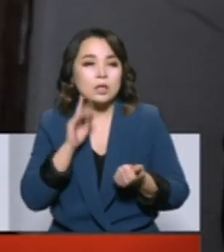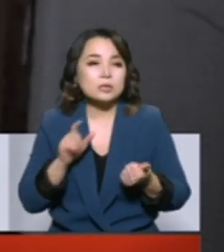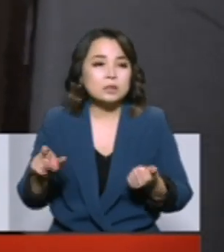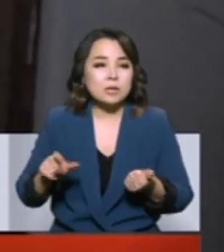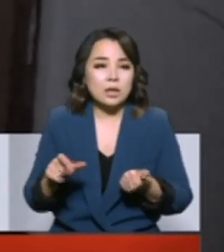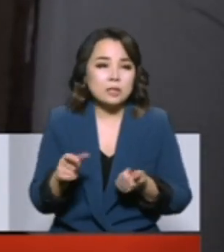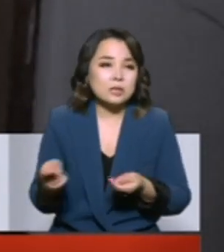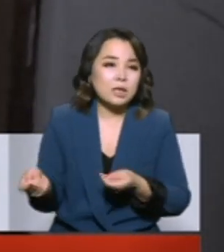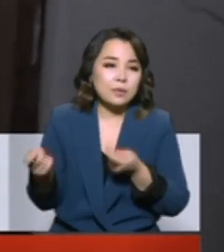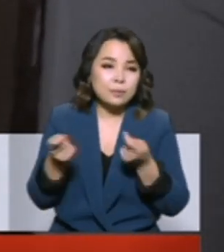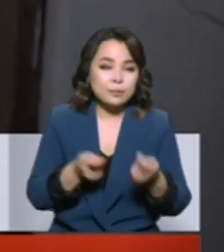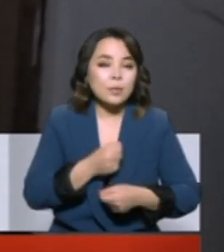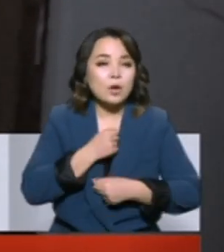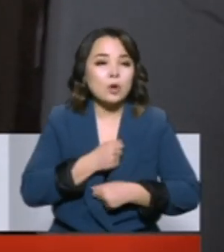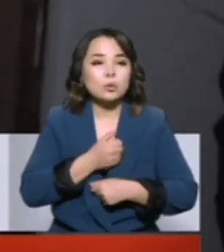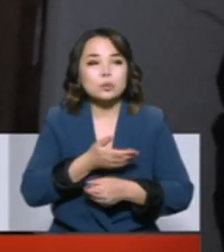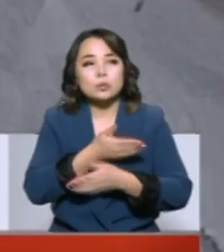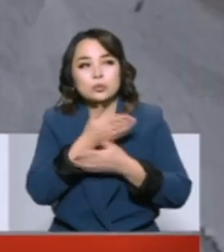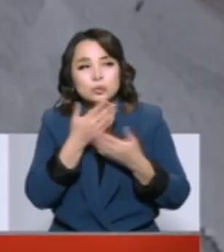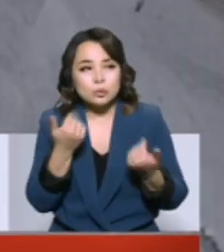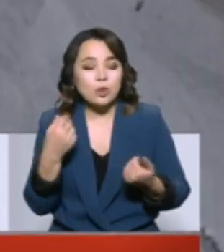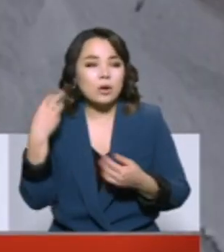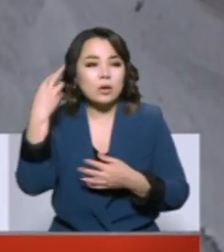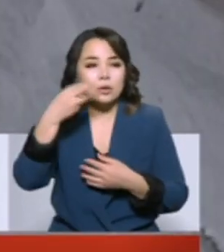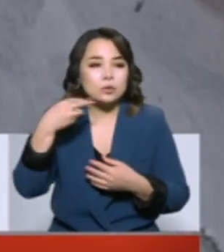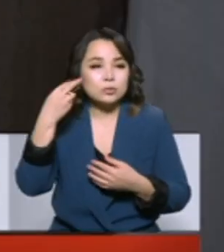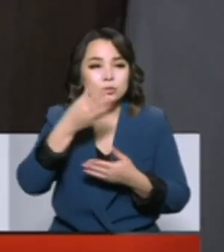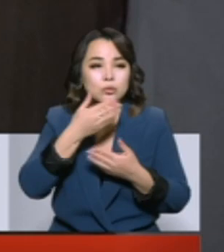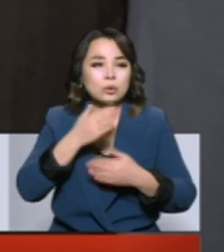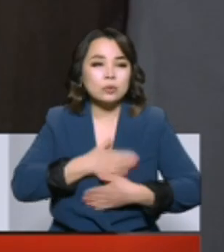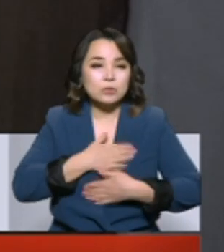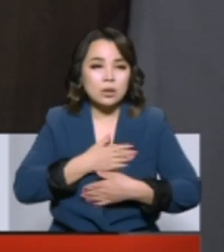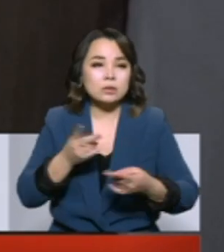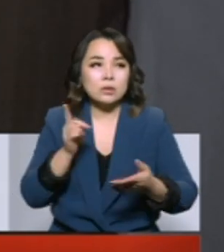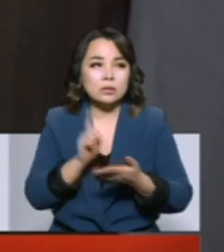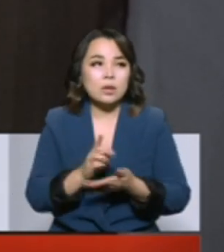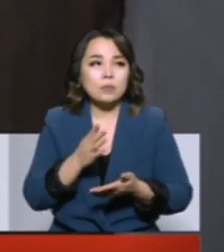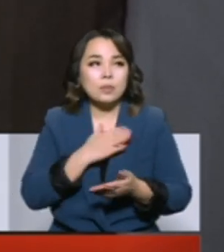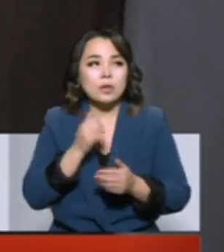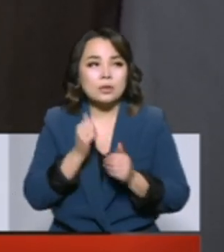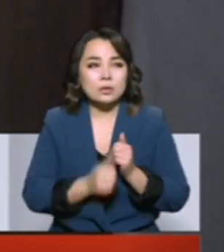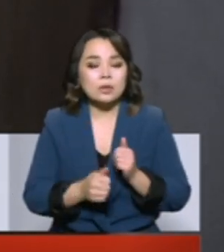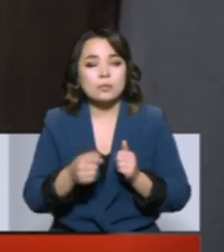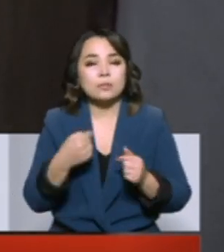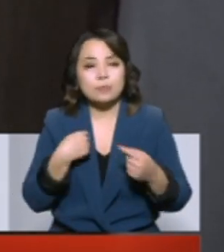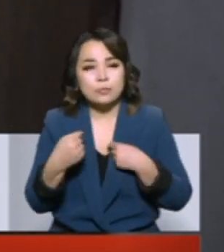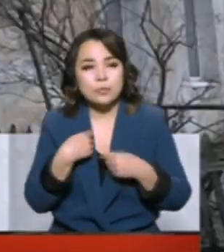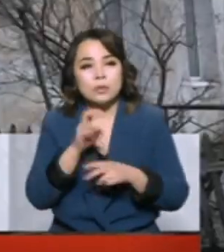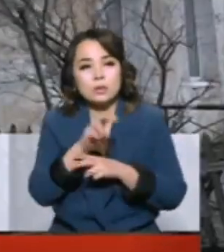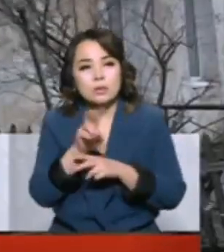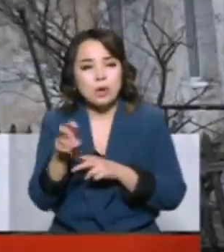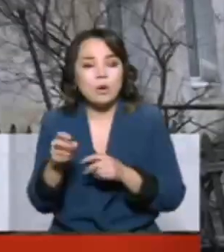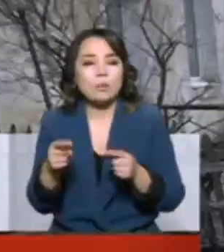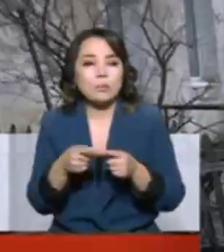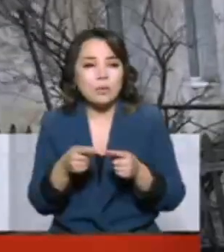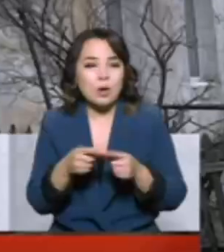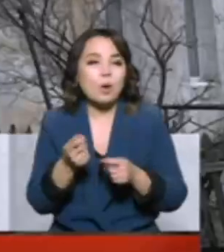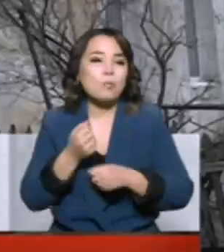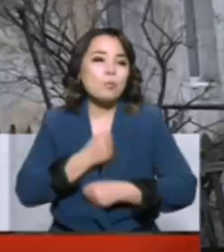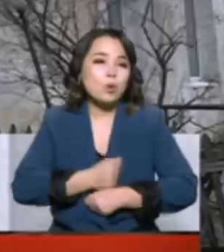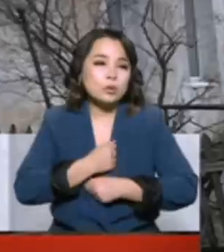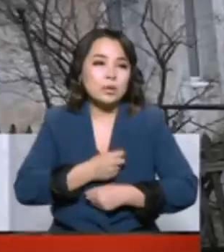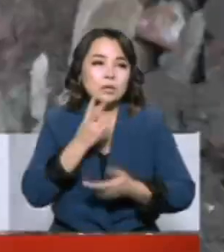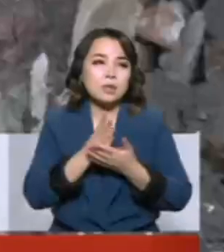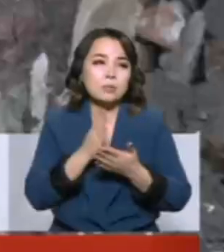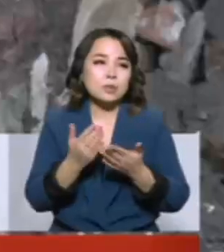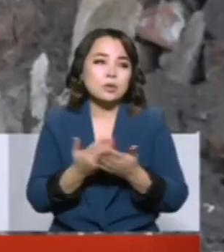тасимыз. Ванны жоқ, душовой жоқ. Суға түсіру керек. Өзімізге әр үйге бір барамыз жалдап моншаға. Қазір аудандар жаңа